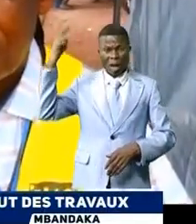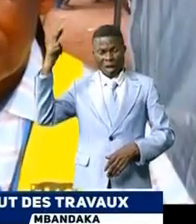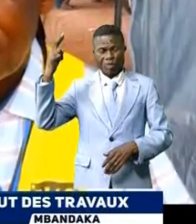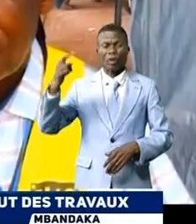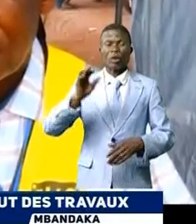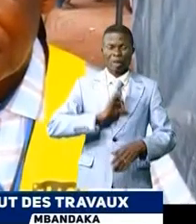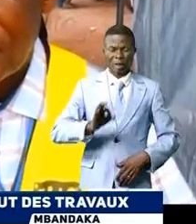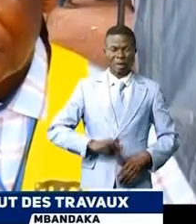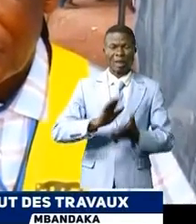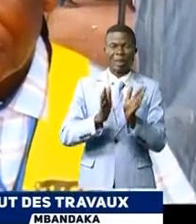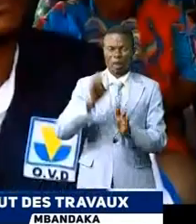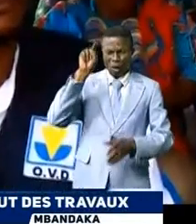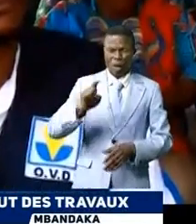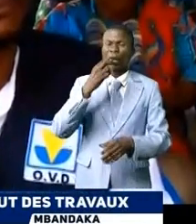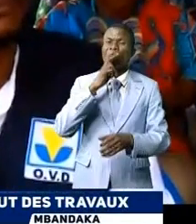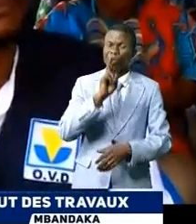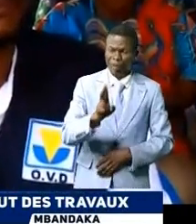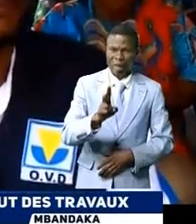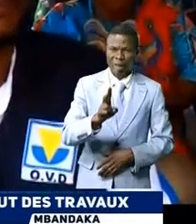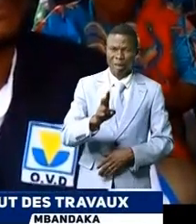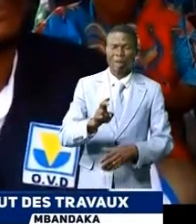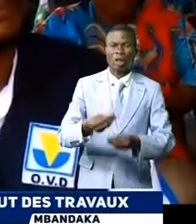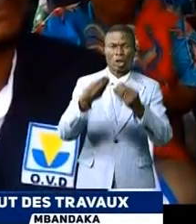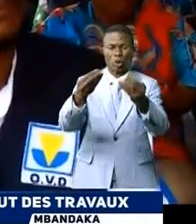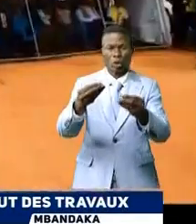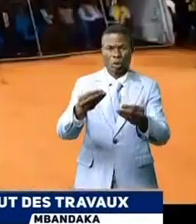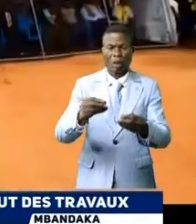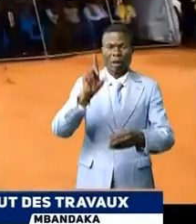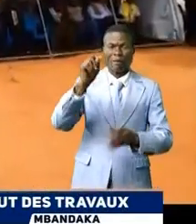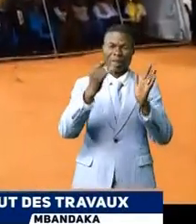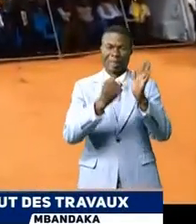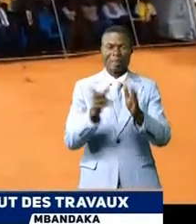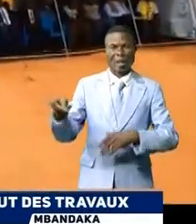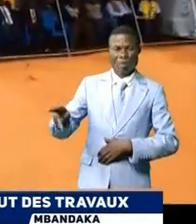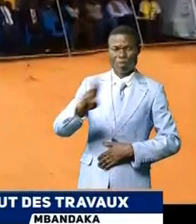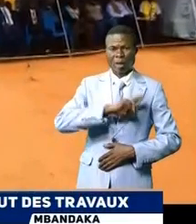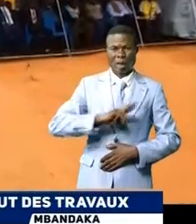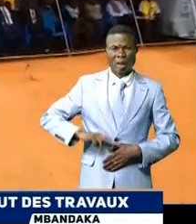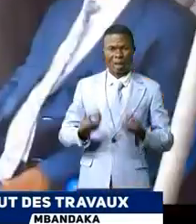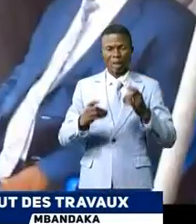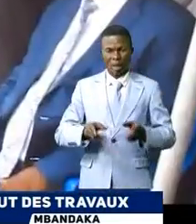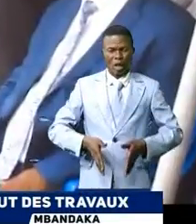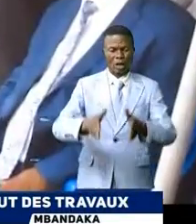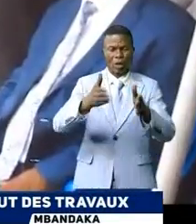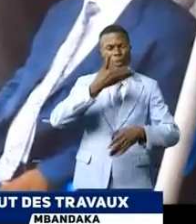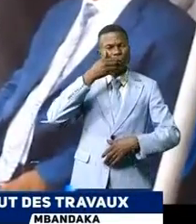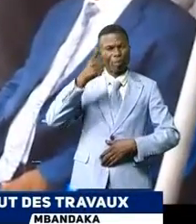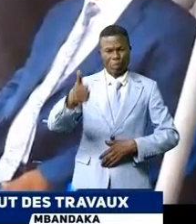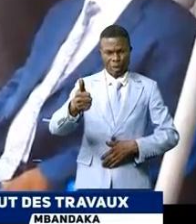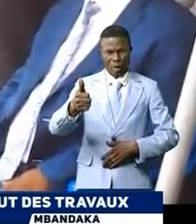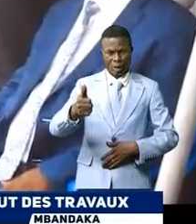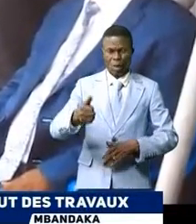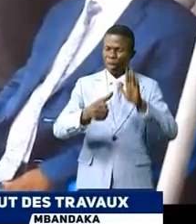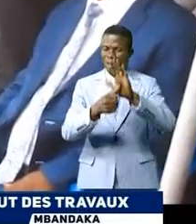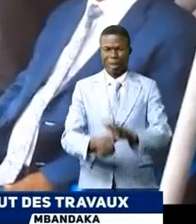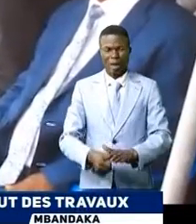chef de l'État, Félix-Antoine Tshisekedi Tshilombo, celle de doter les 26 provinces de la RDC des infrastructures routières adéquates et sans